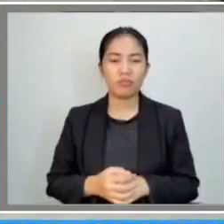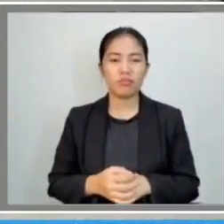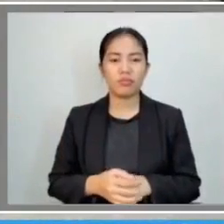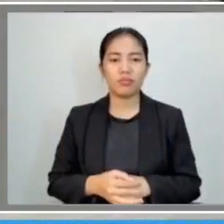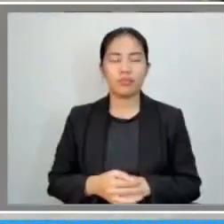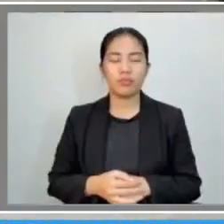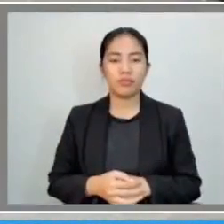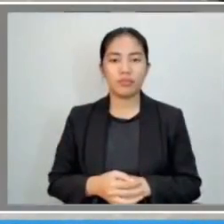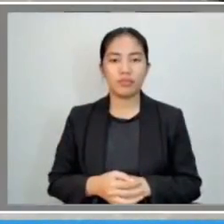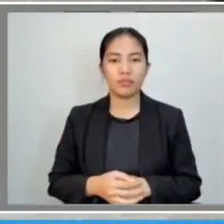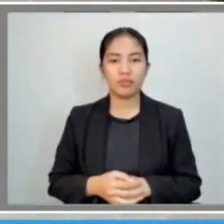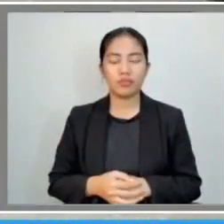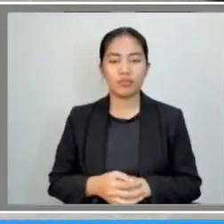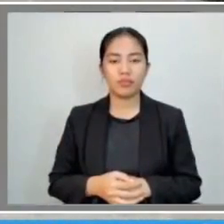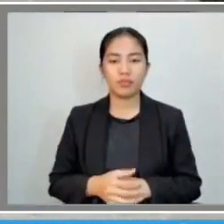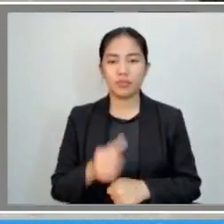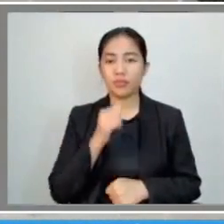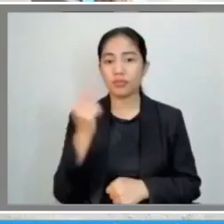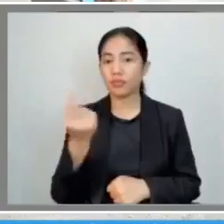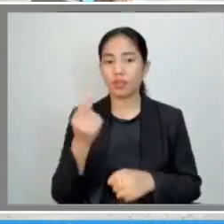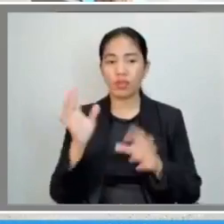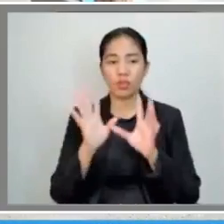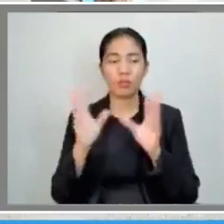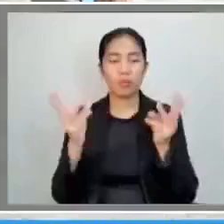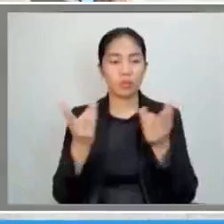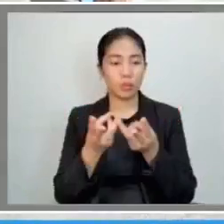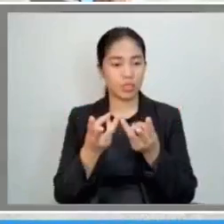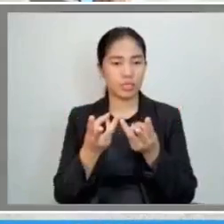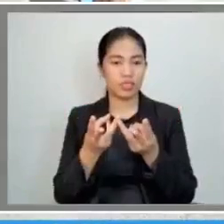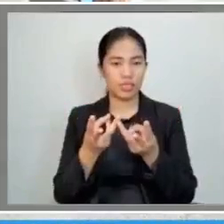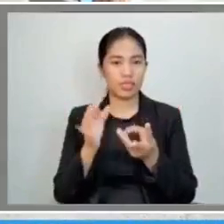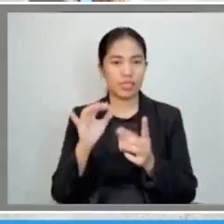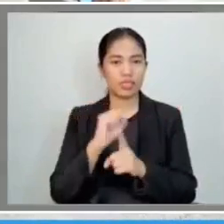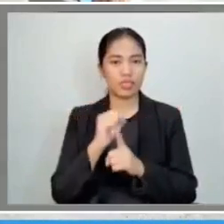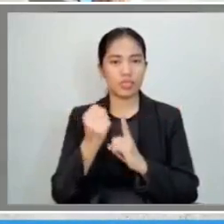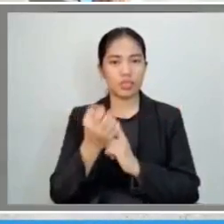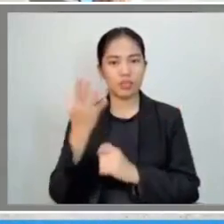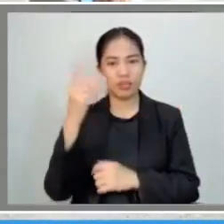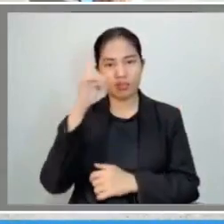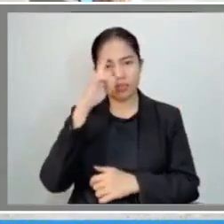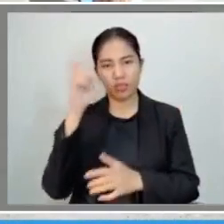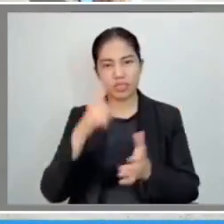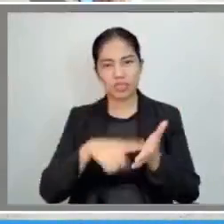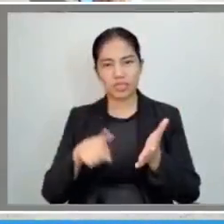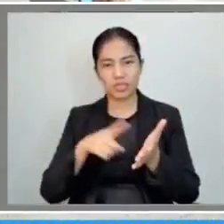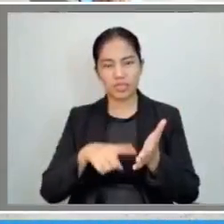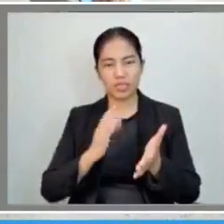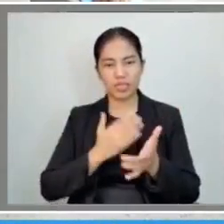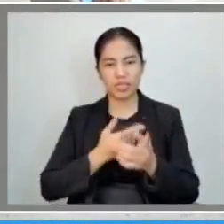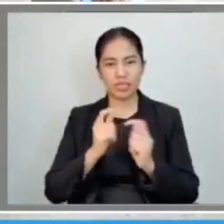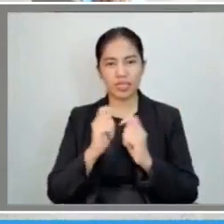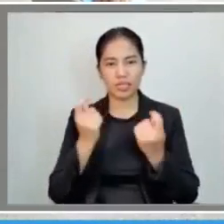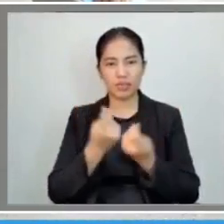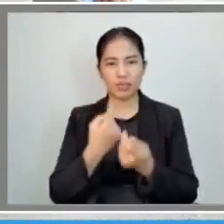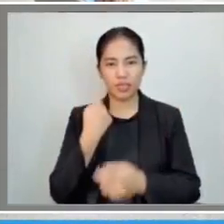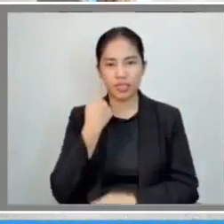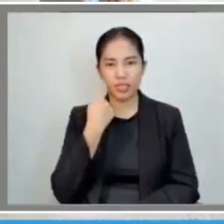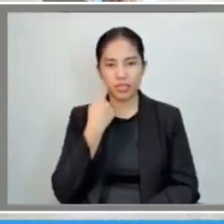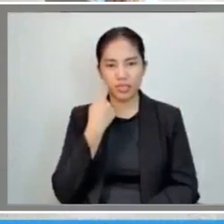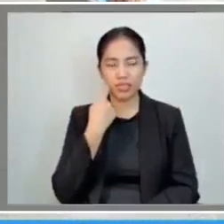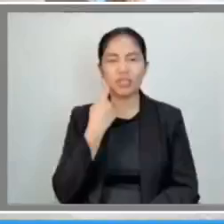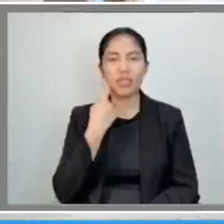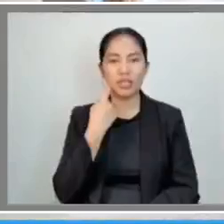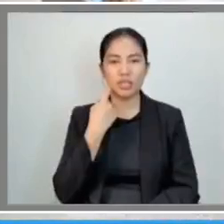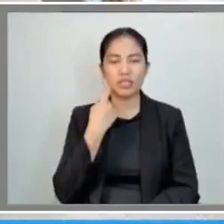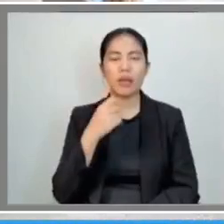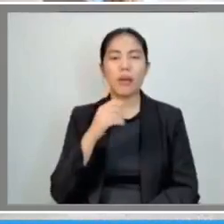Siyempre, hindi lang dito sa Commonwealth Market ganyan yung sitwasyon. Kasi nung chinek ng ating team kanina sa Bloom and Treat Market naman sa Maynila, eh